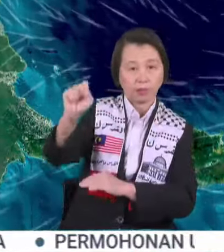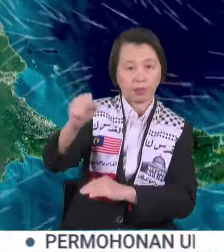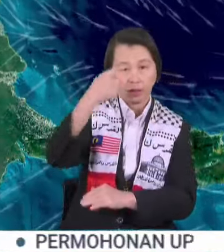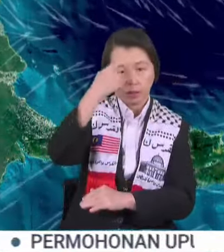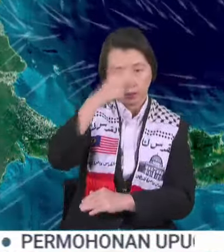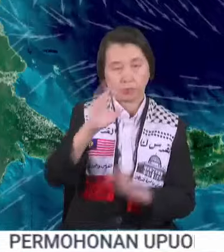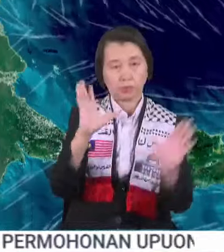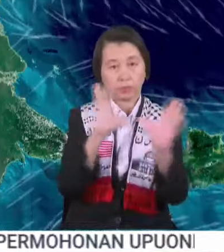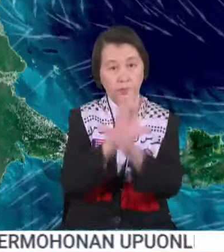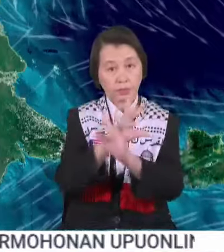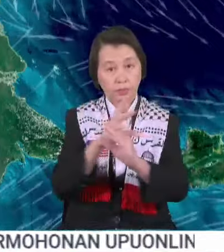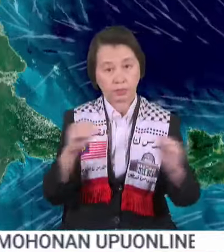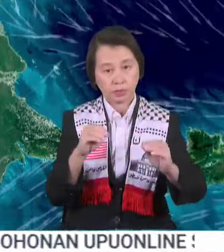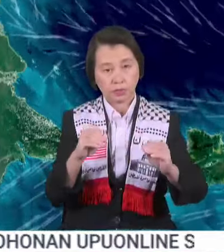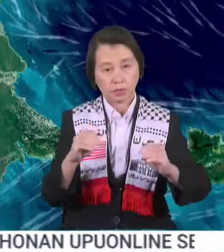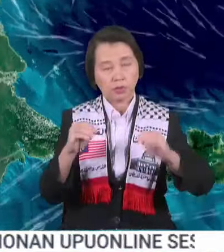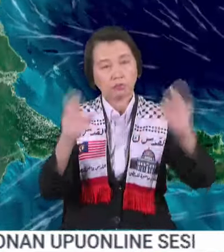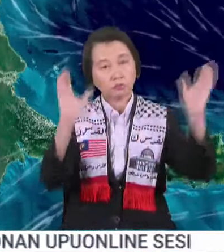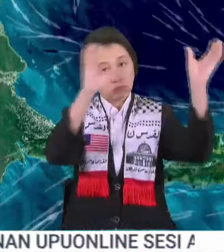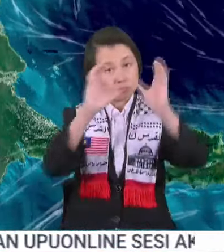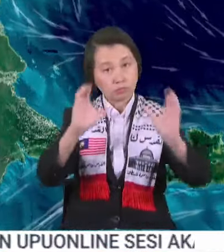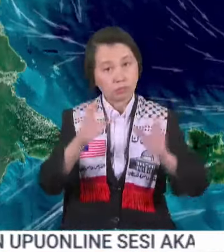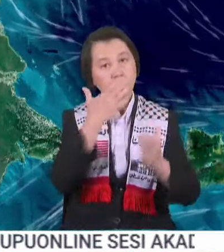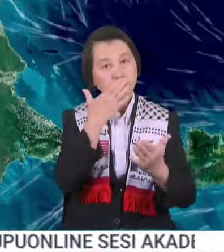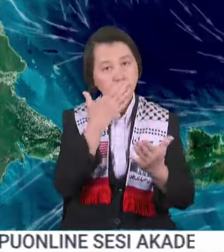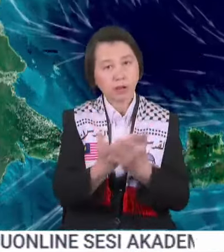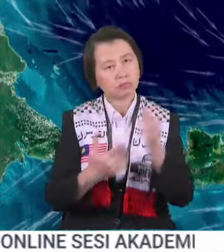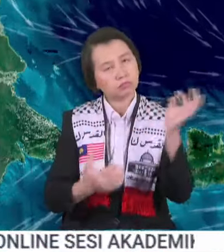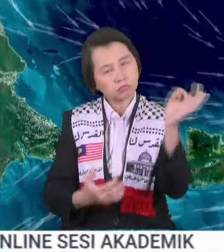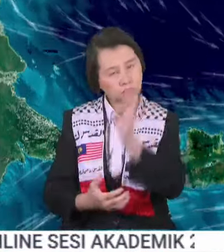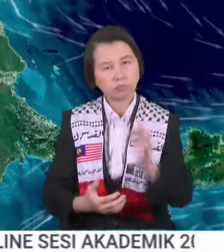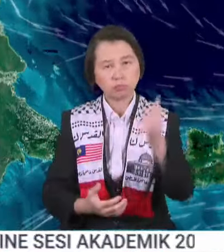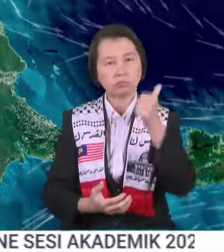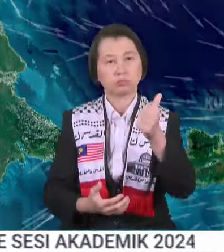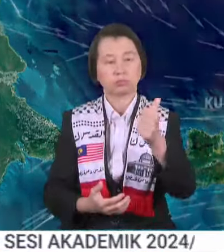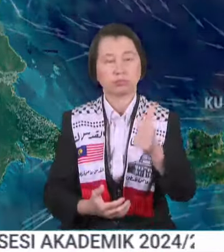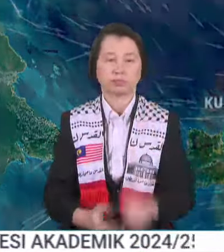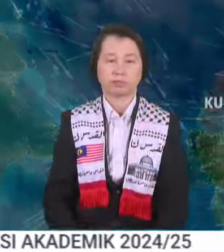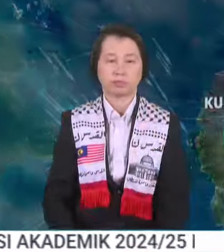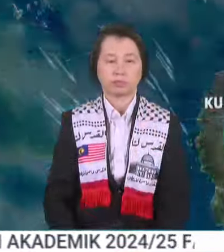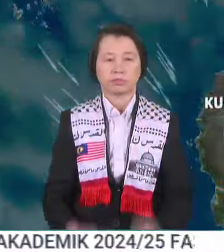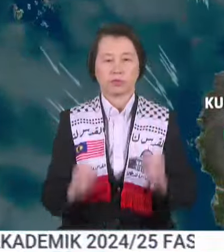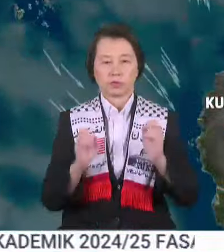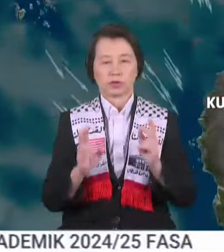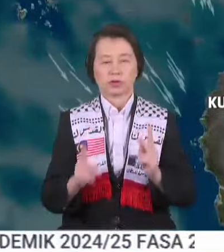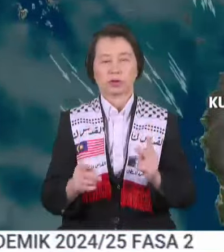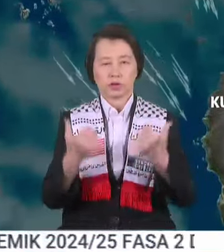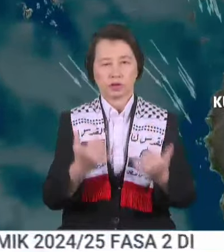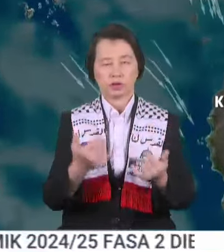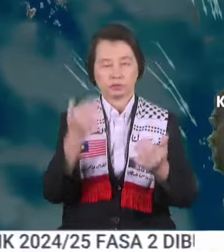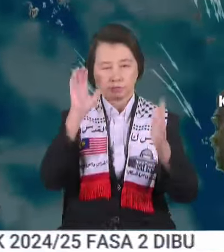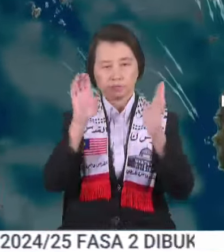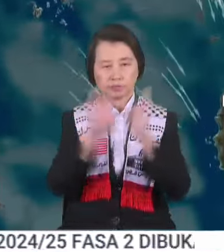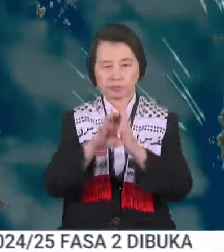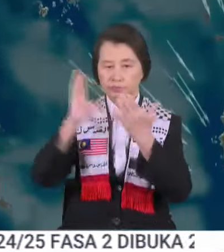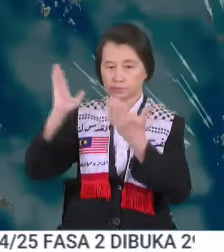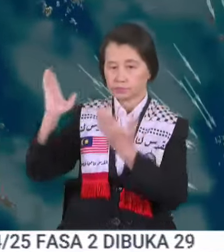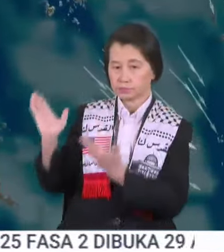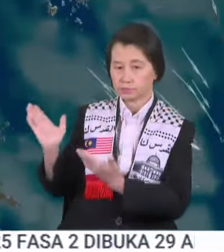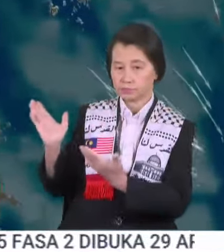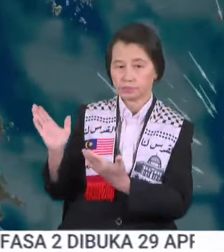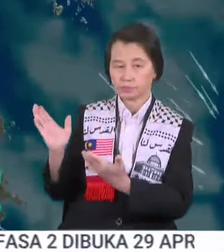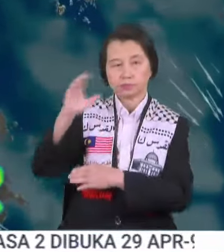bagi Sarawak pula dilihat keadaan cuaca baik di hampir keseluruhan bahagian. Baik, kita teruskan dengan melihat keadaan cuaca